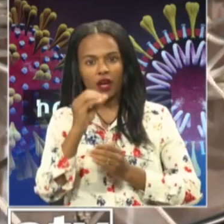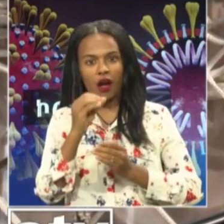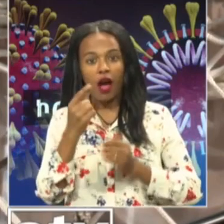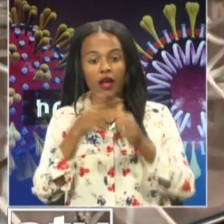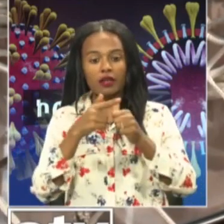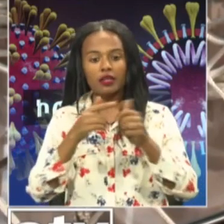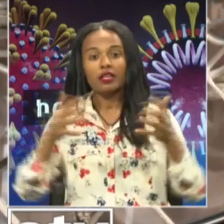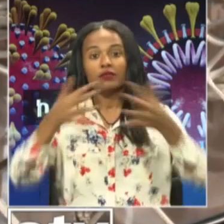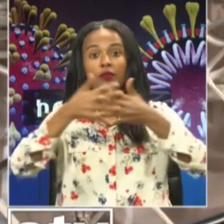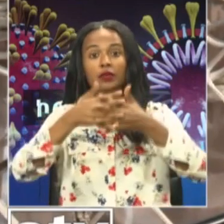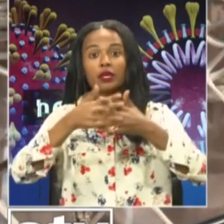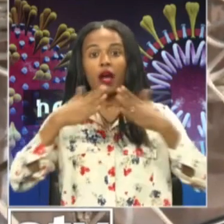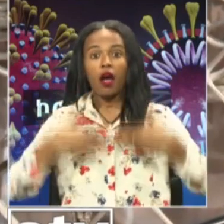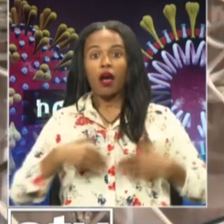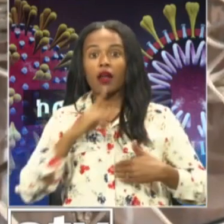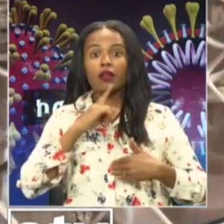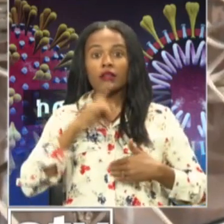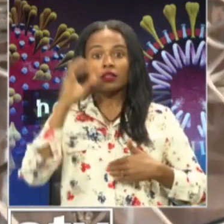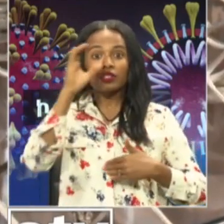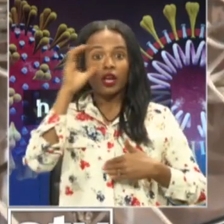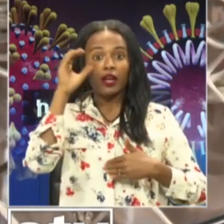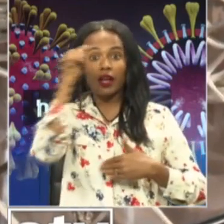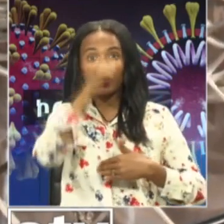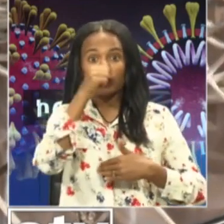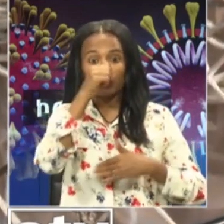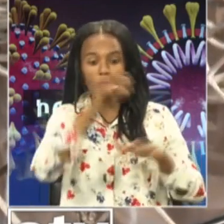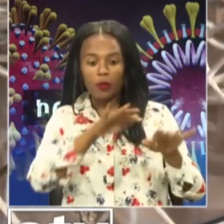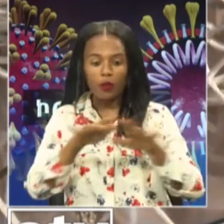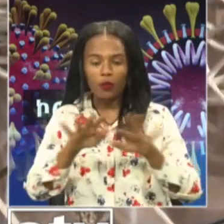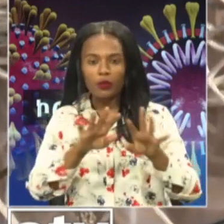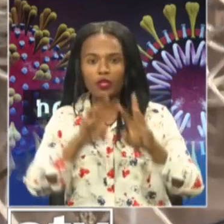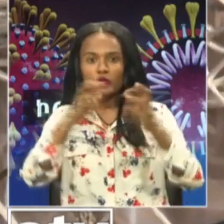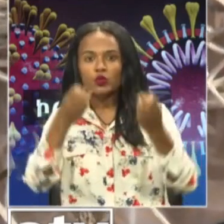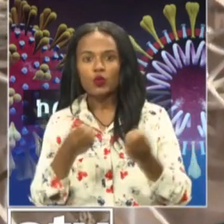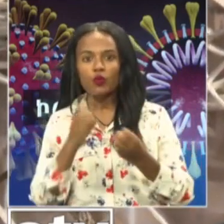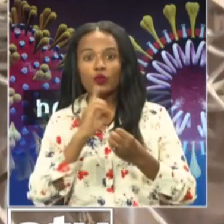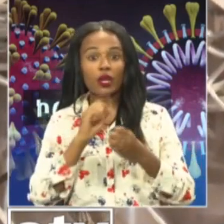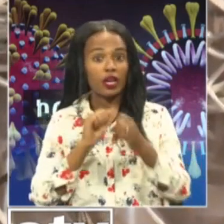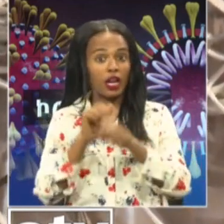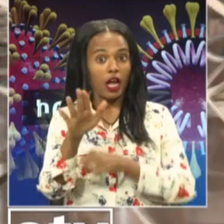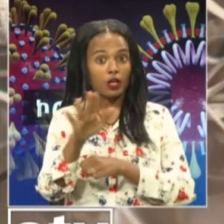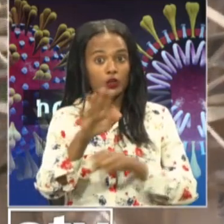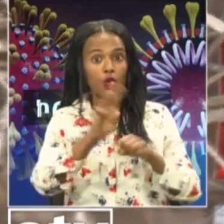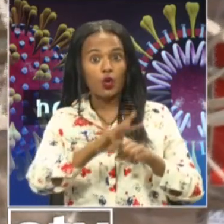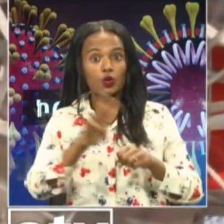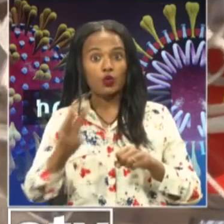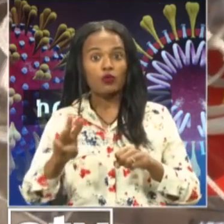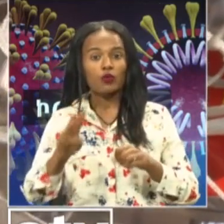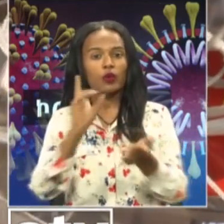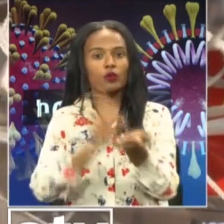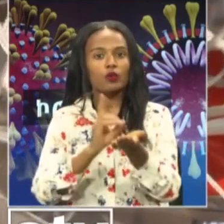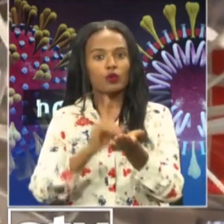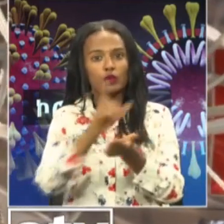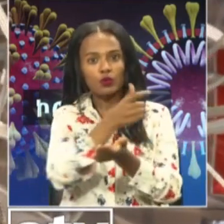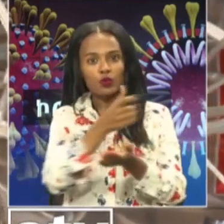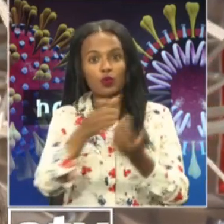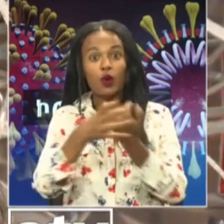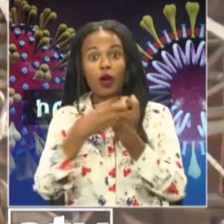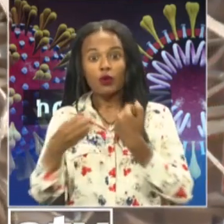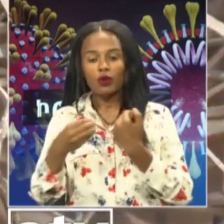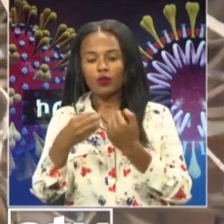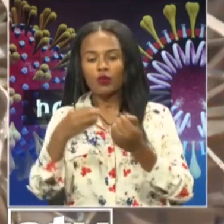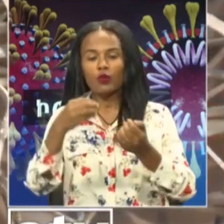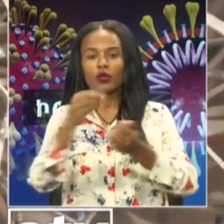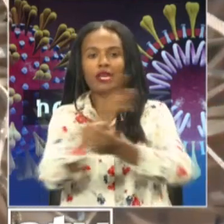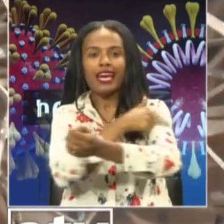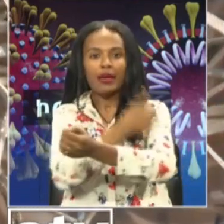ናት። ቻይና ለኢትዮጵያ በኮምፒውተር አገላለጽ ሶፍትዌርና ሃርድዌርን የላከችው። ሶፍትዌሩ ዶክተሮች ሲሆኑ፣ ሃርድዌሩ ደግሞ የሕክምና